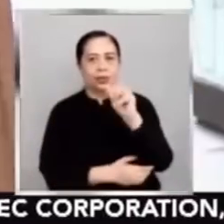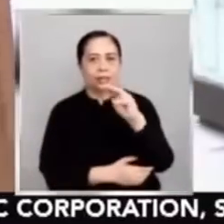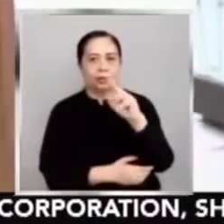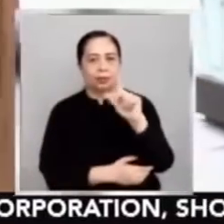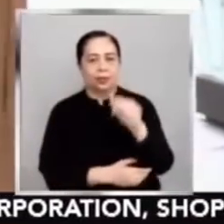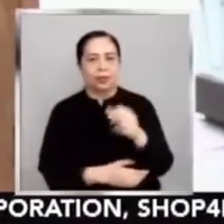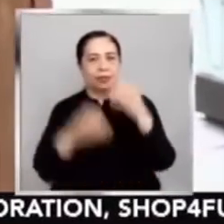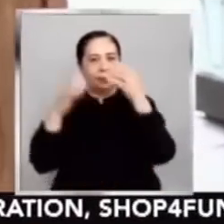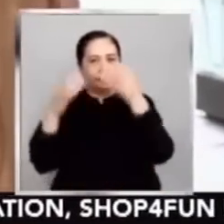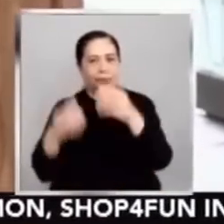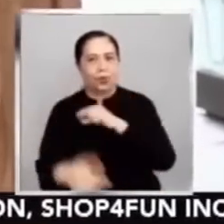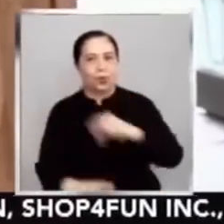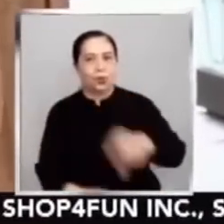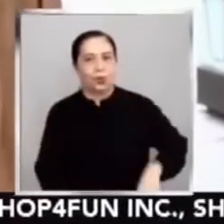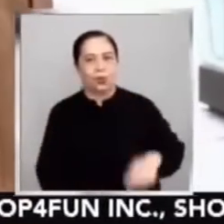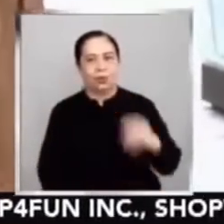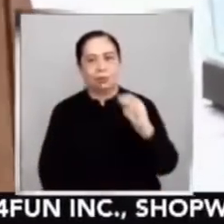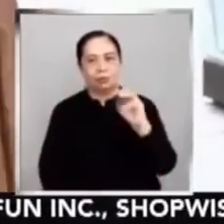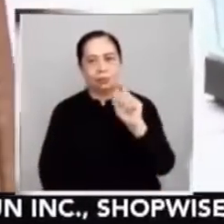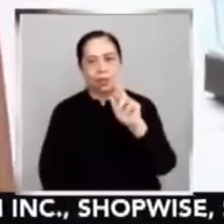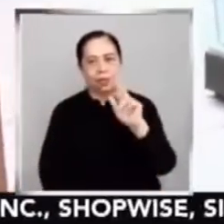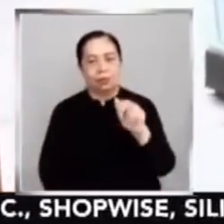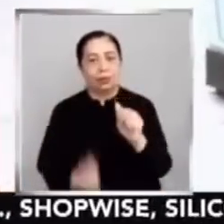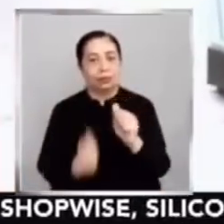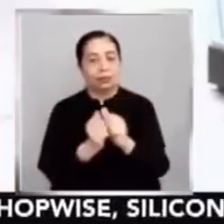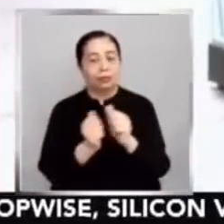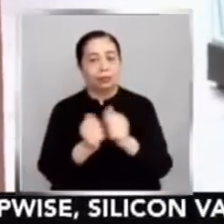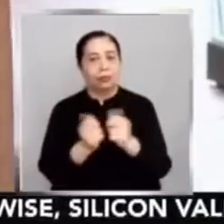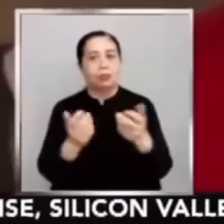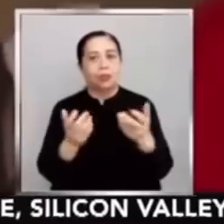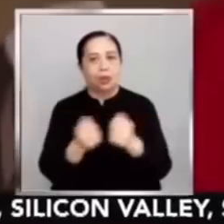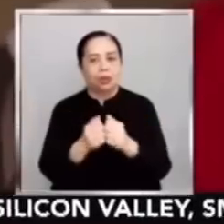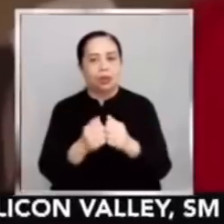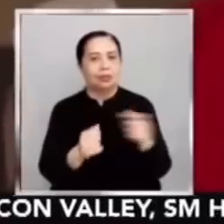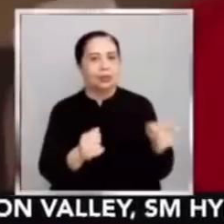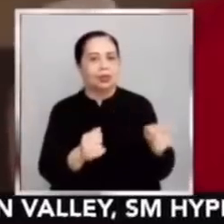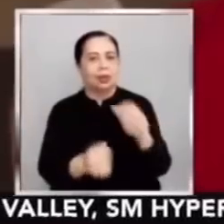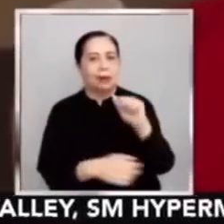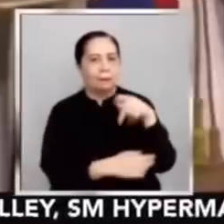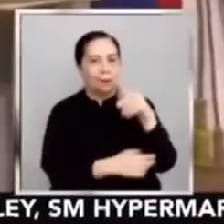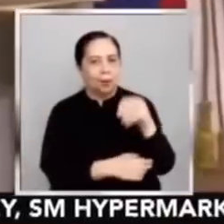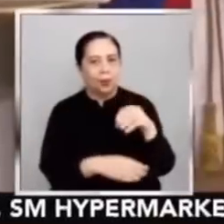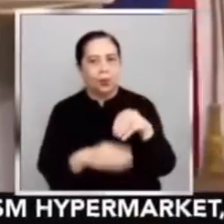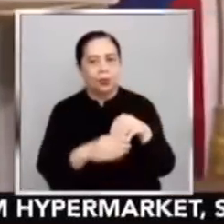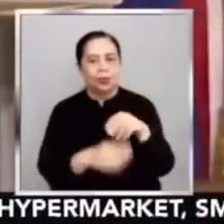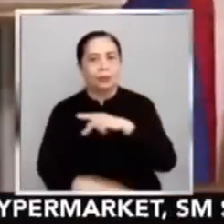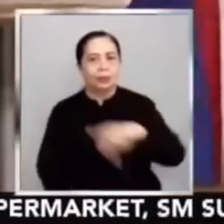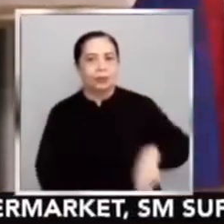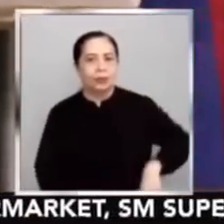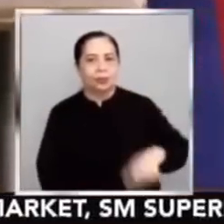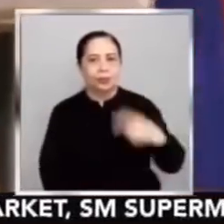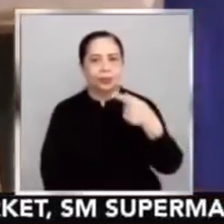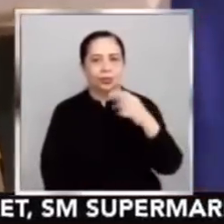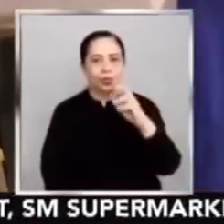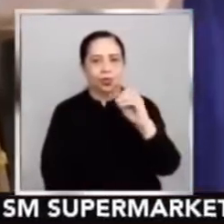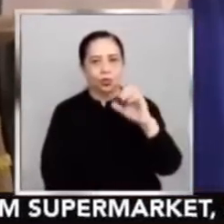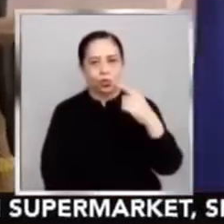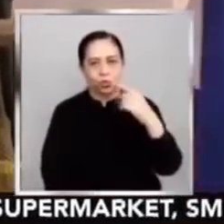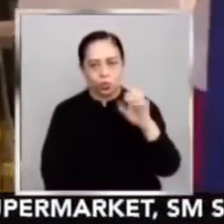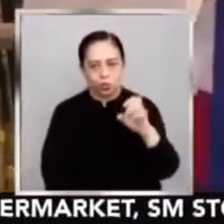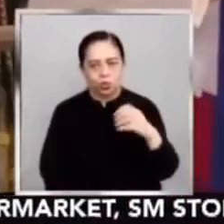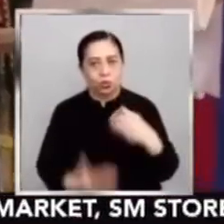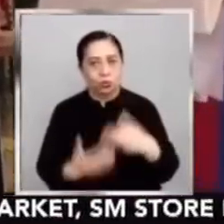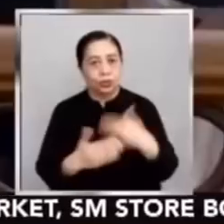Mary. Kasama sa prosesyon ng seremonya ang pangalin na apo ni King Charles na si Prince George. Saksi rin sa coronation sina